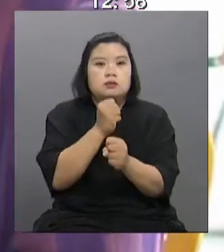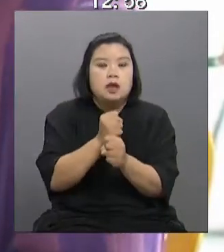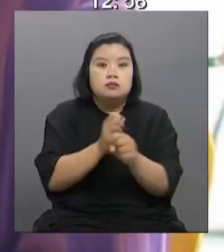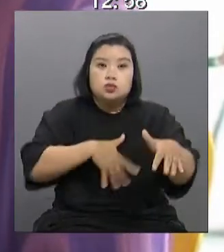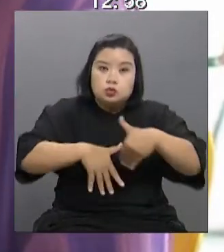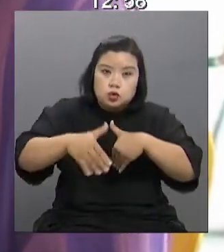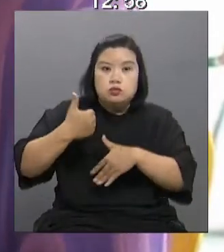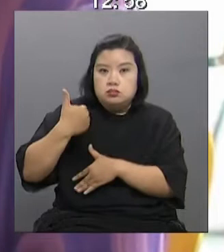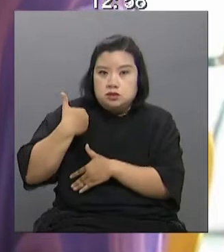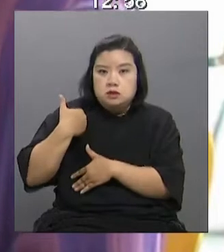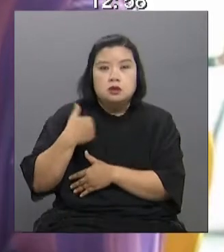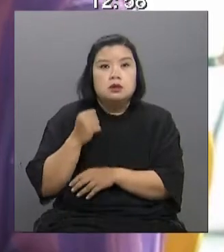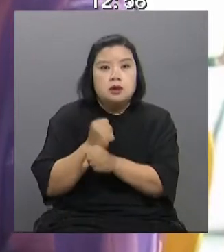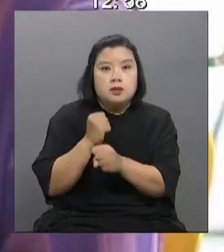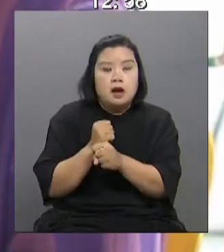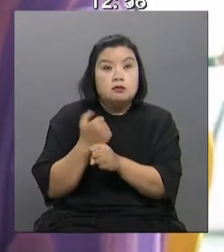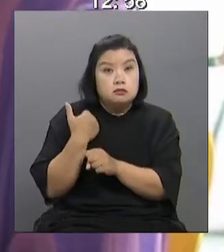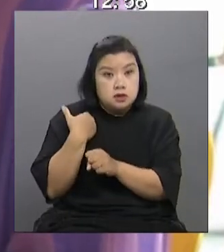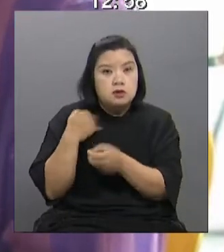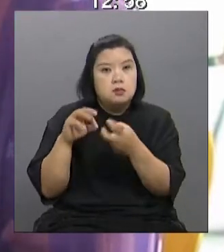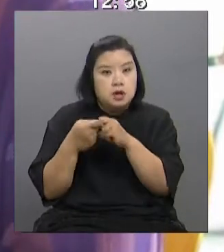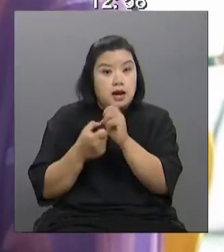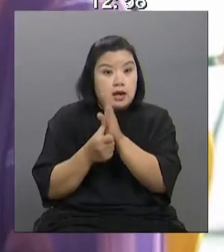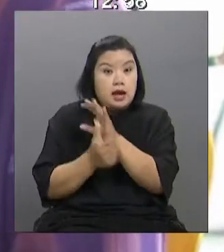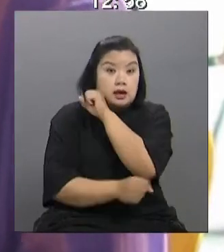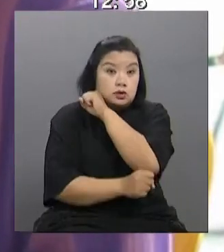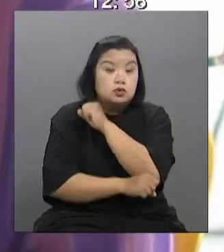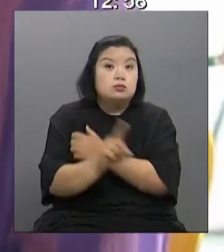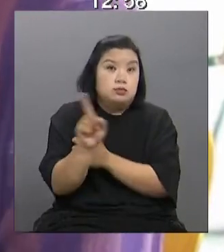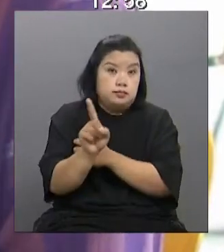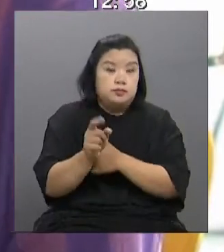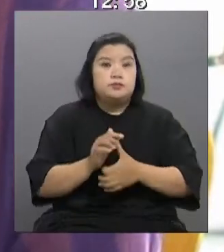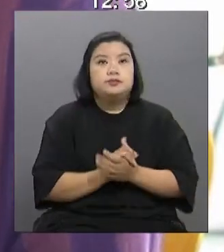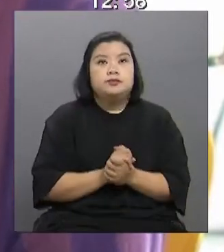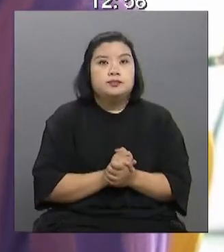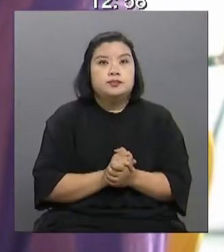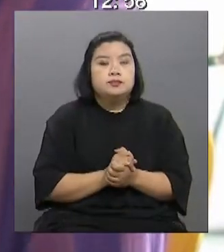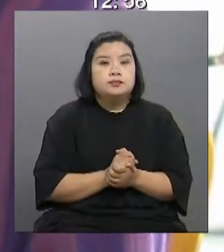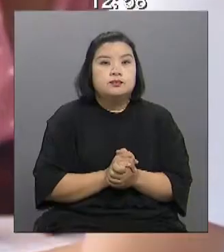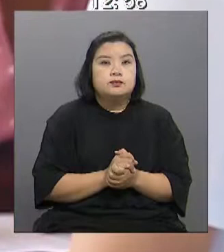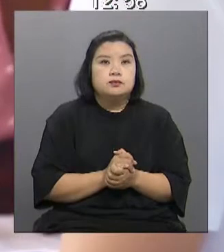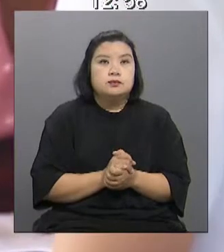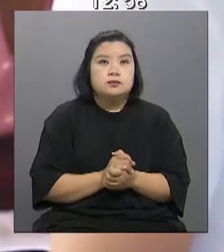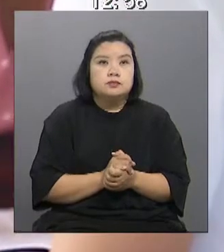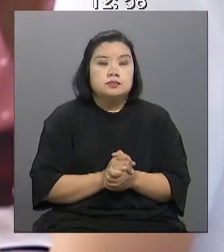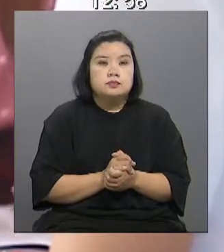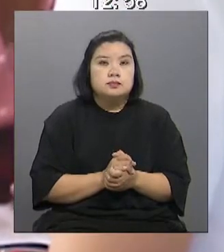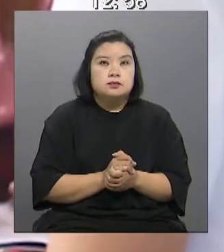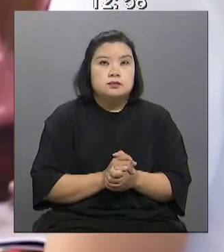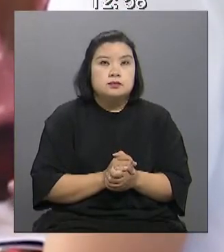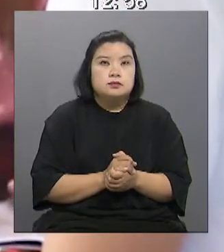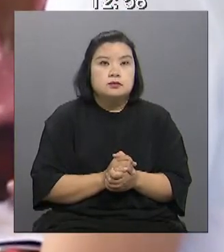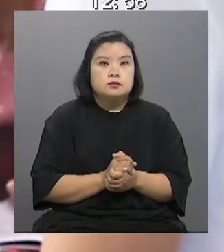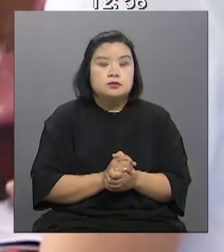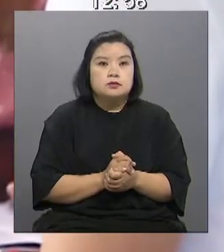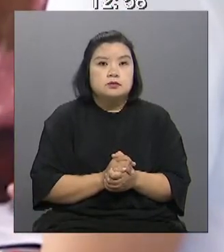ารถเอาไปประยุกต์ใช้และสามารถแก้ปัญหาความยากจนได้จริงหรือไม่และมีปัญหาอะไรต่อไปค่ะ สำคัญค่ะจดแก้จนเ